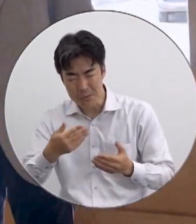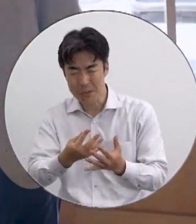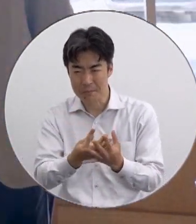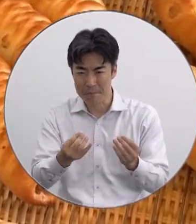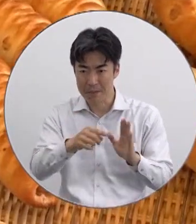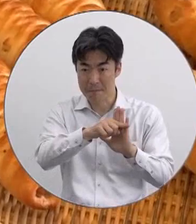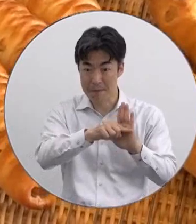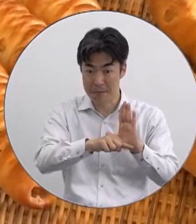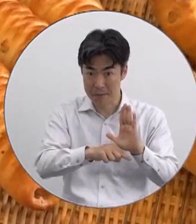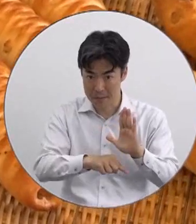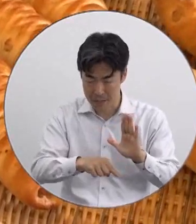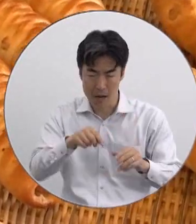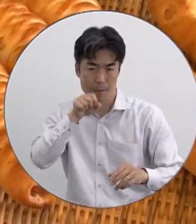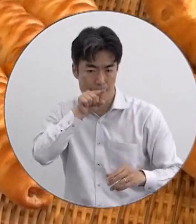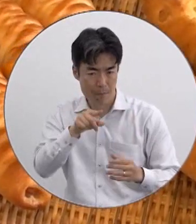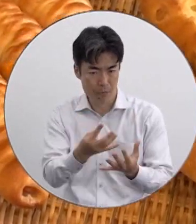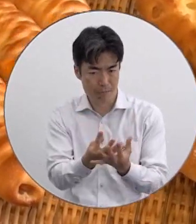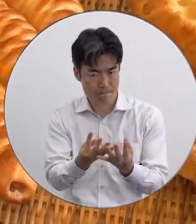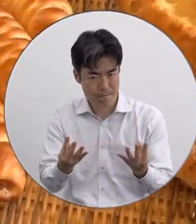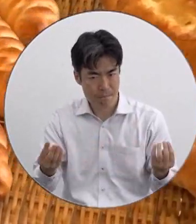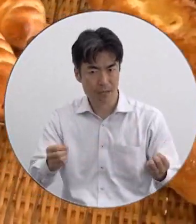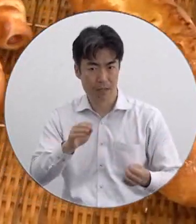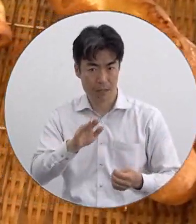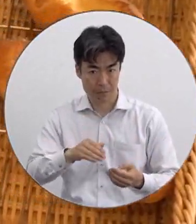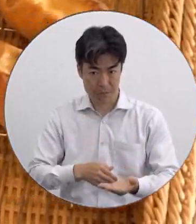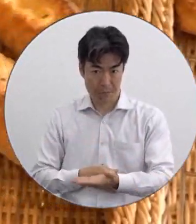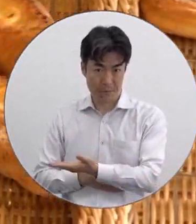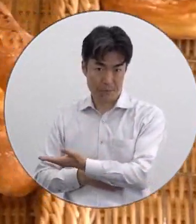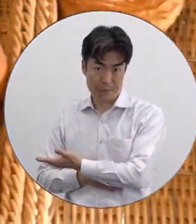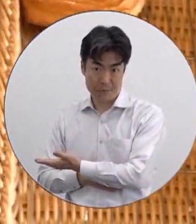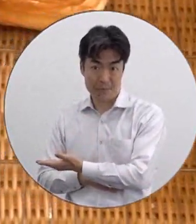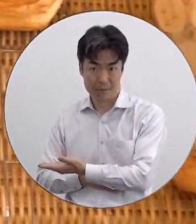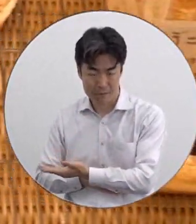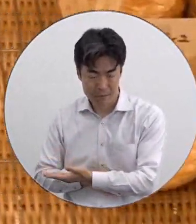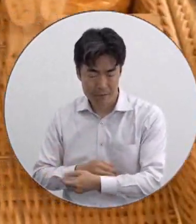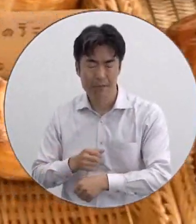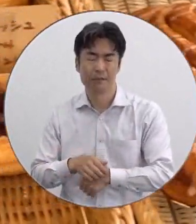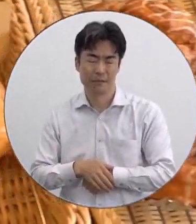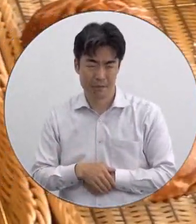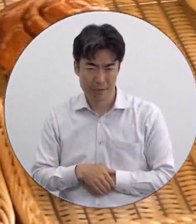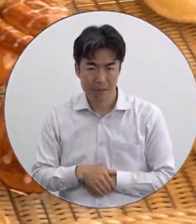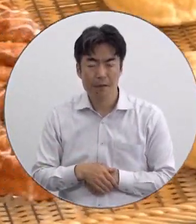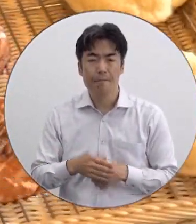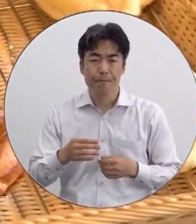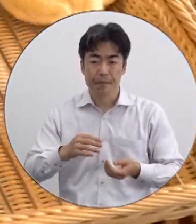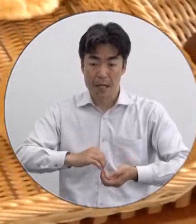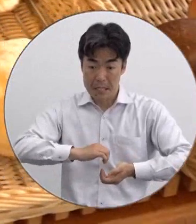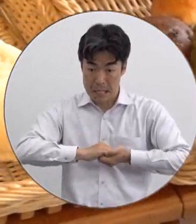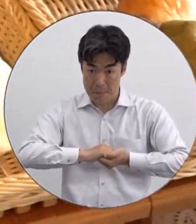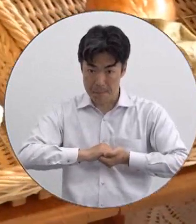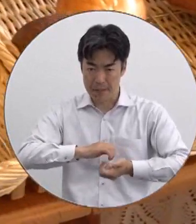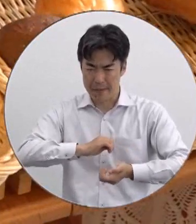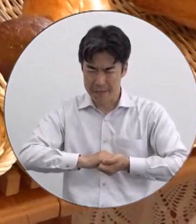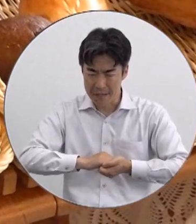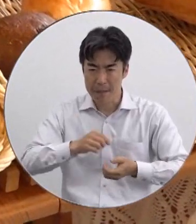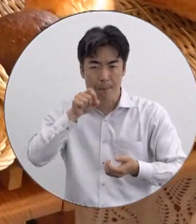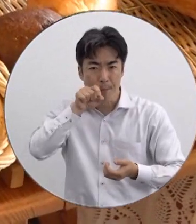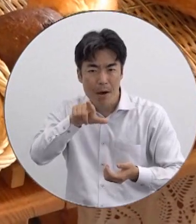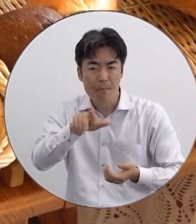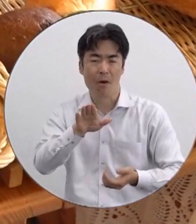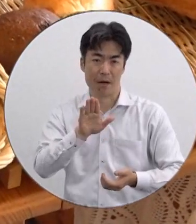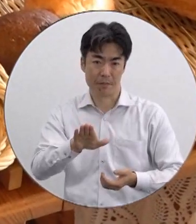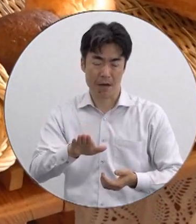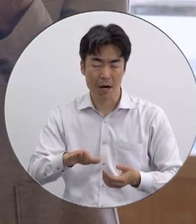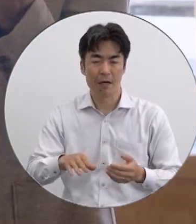ですね。 はい、パンもたくさん種類がありまして、コッペパンや惣菜パン、デニッシュですとか期間限定のパンもございます